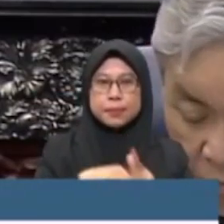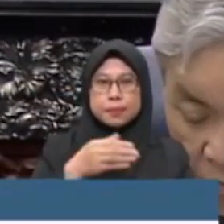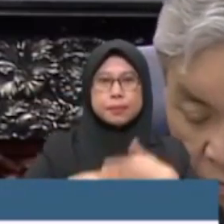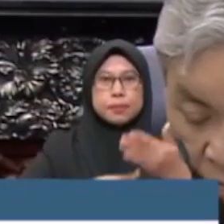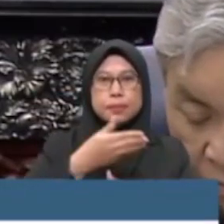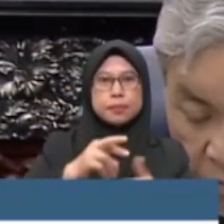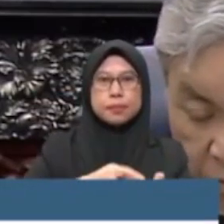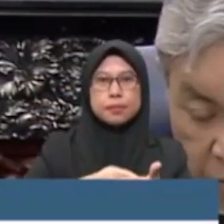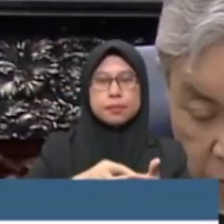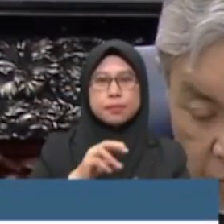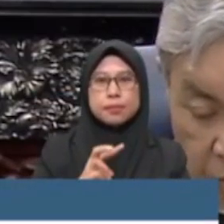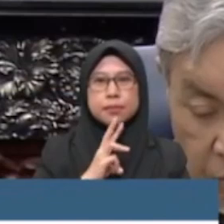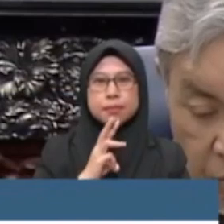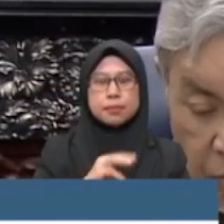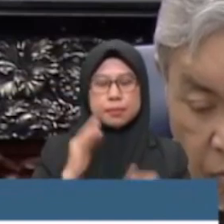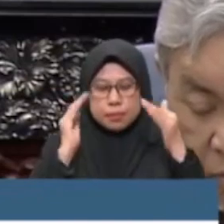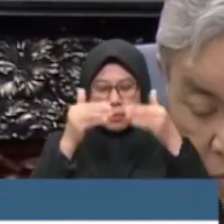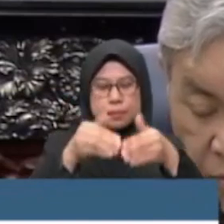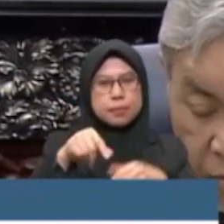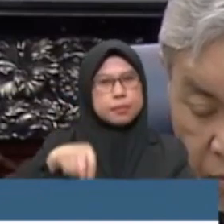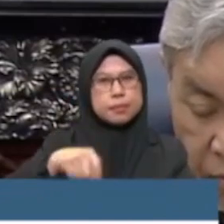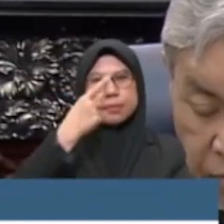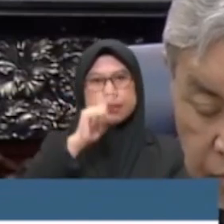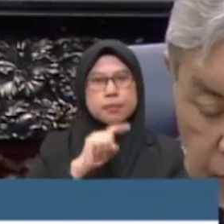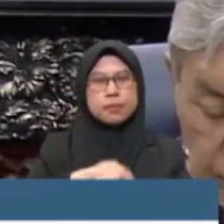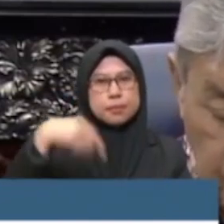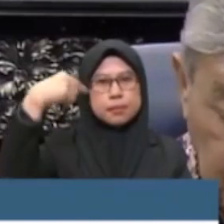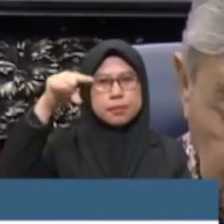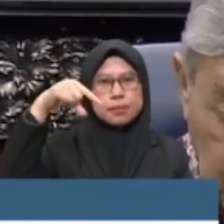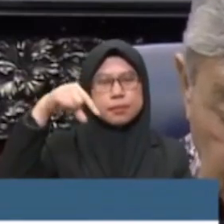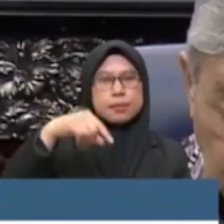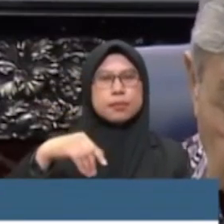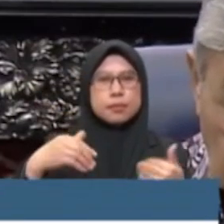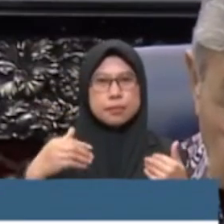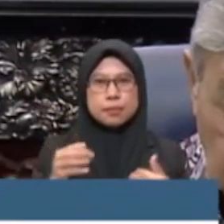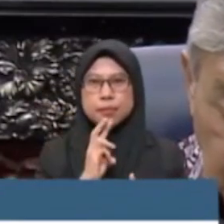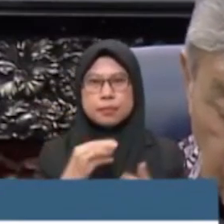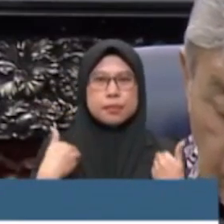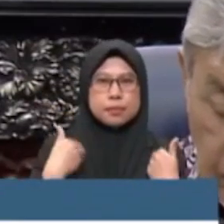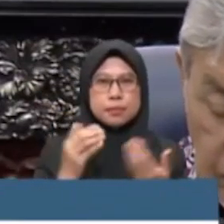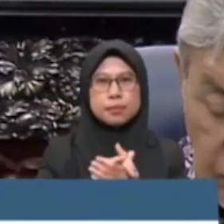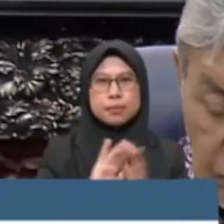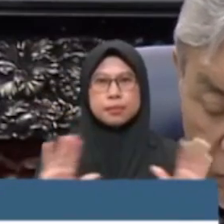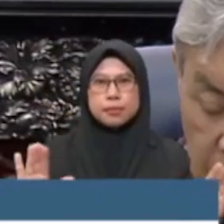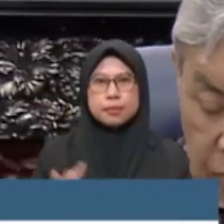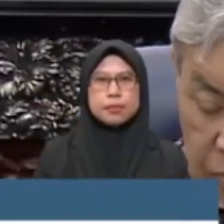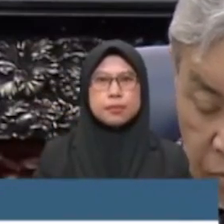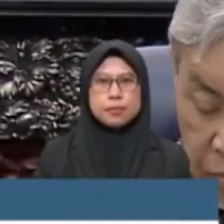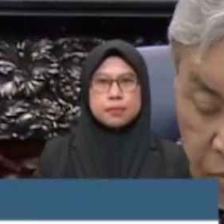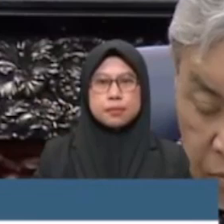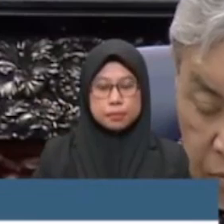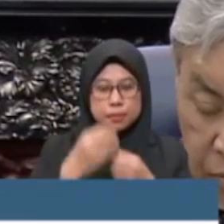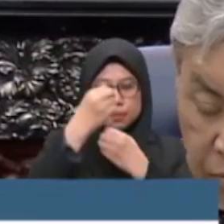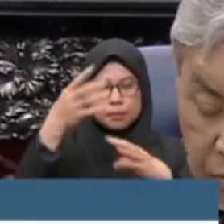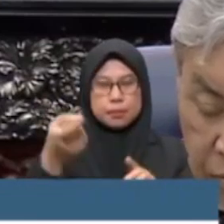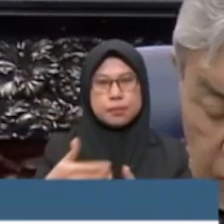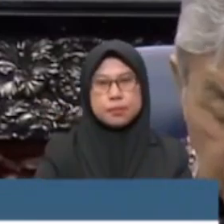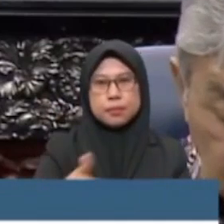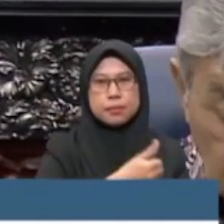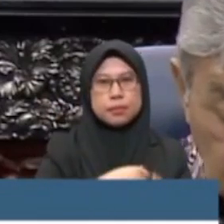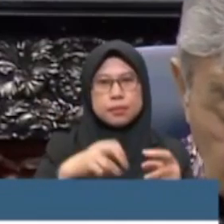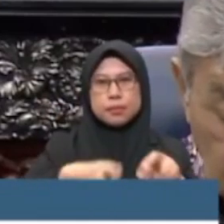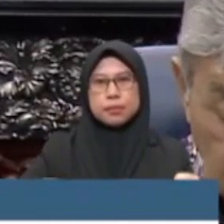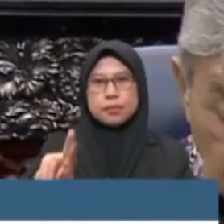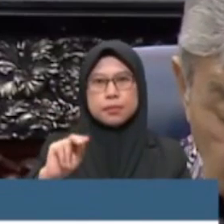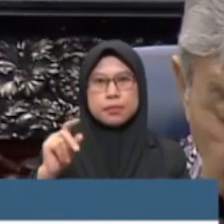proses rawatan air perlu diberi perhatian bagi menjamin kualiti air yang selamat. Maklumat daripada hasil penyelidikan